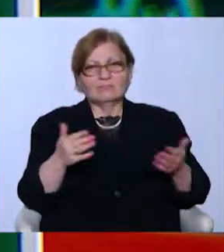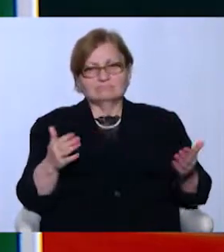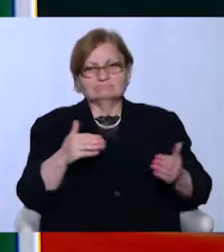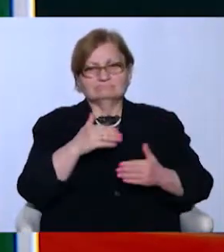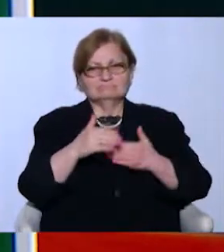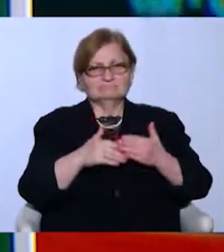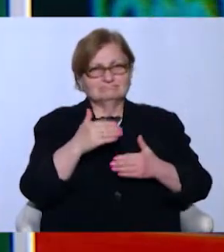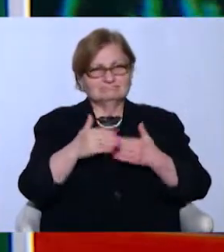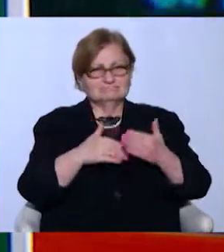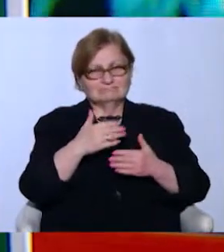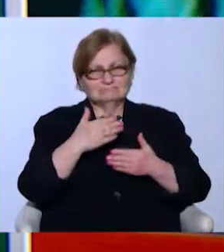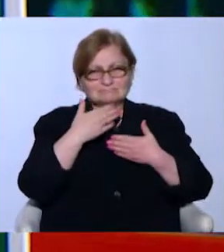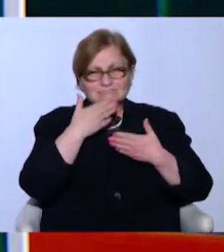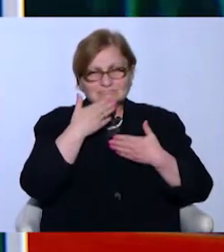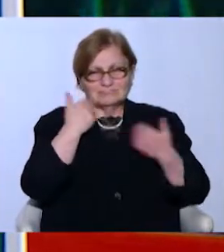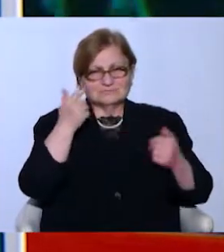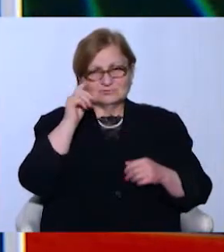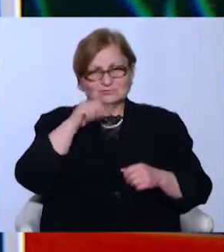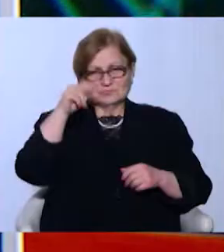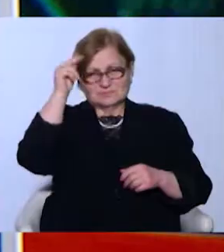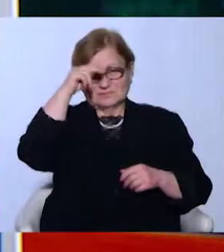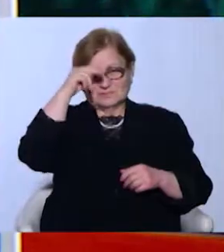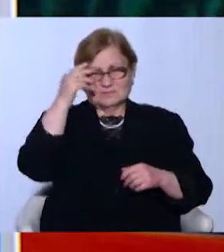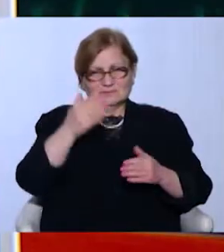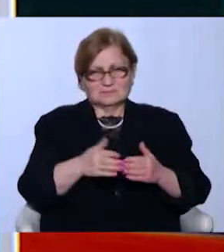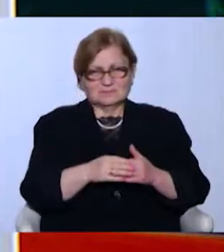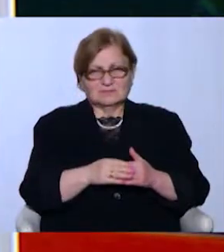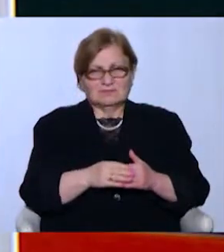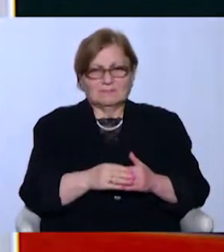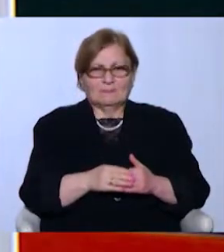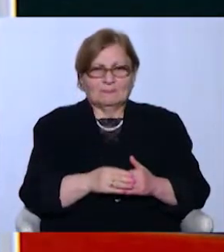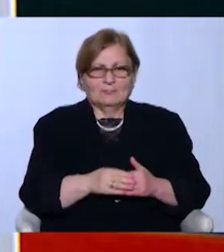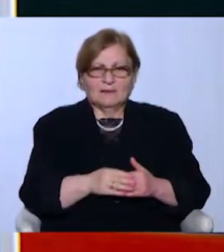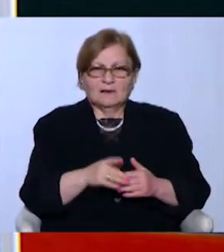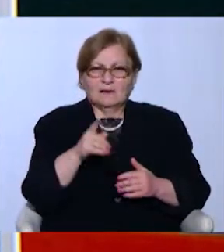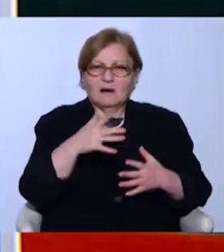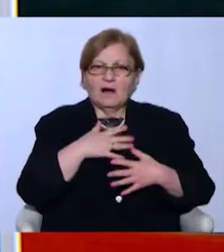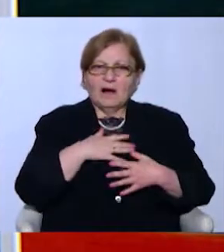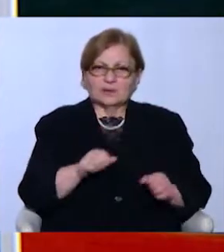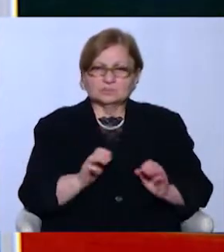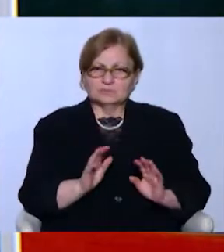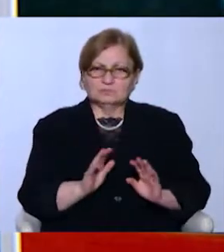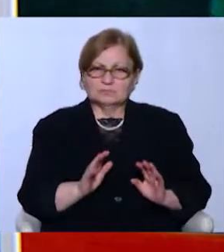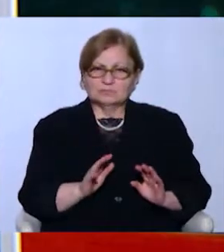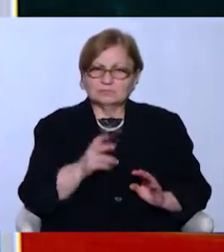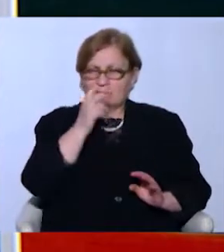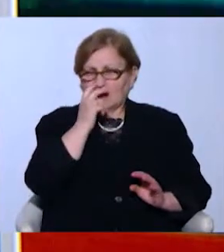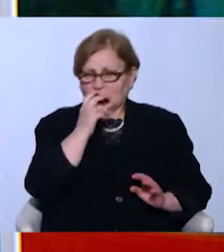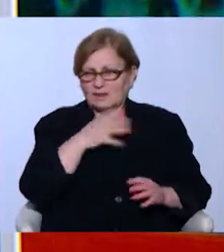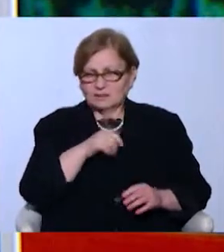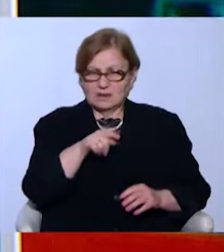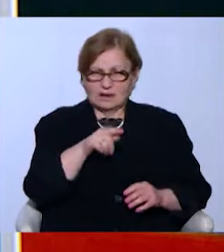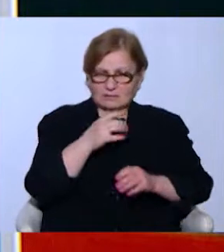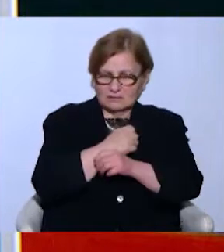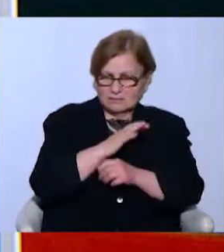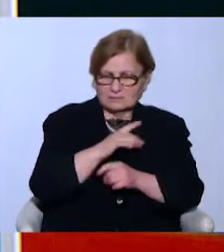უკვე მზადავართ ძალიან ბევრი რაღაცა შევისწავლოთ და დიდი წერვალები დავიპყროთ. არ მობეზრება, არ გამომდის, ასე გავაკეთებ,